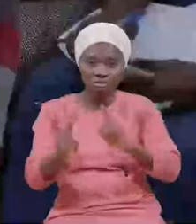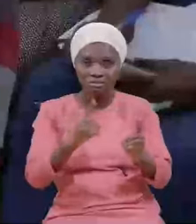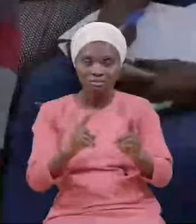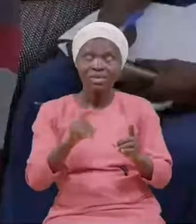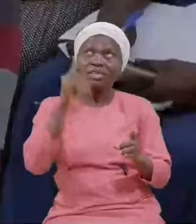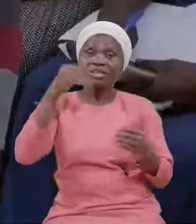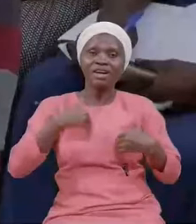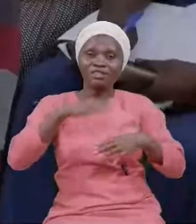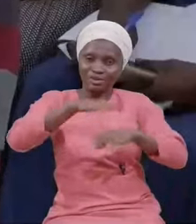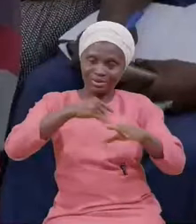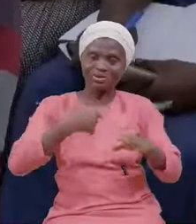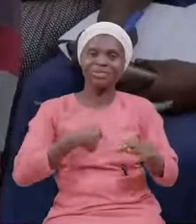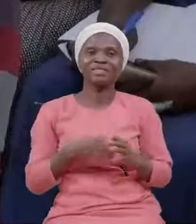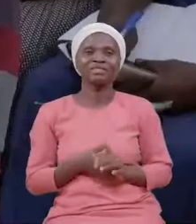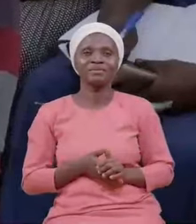appelé.